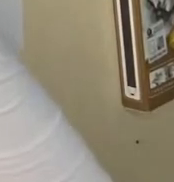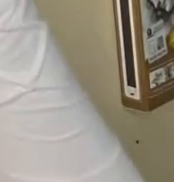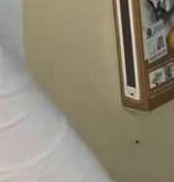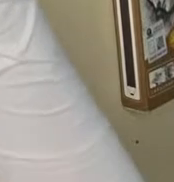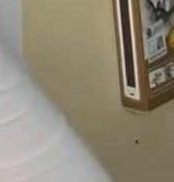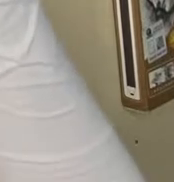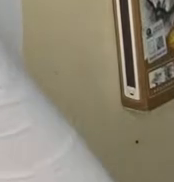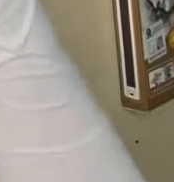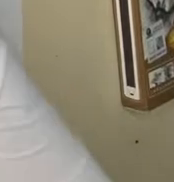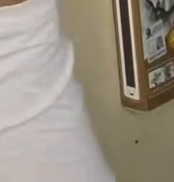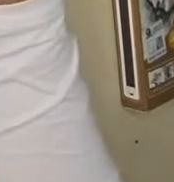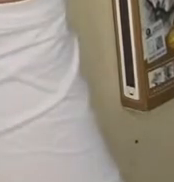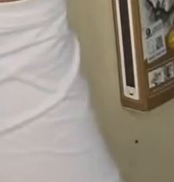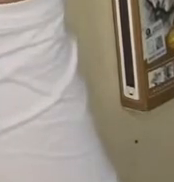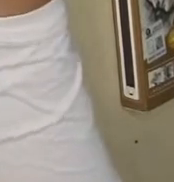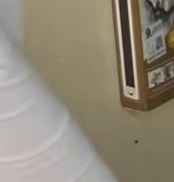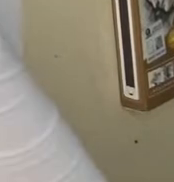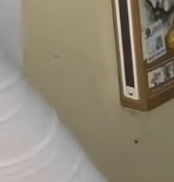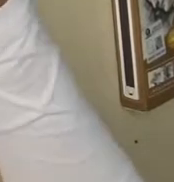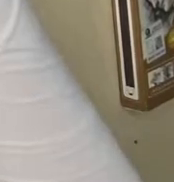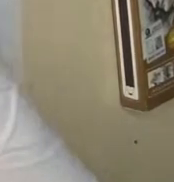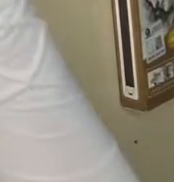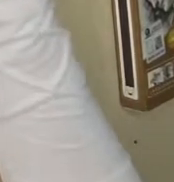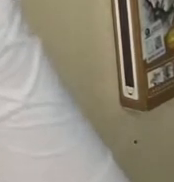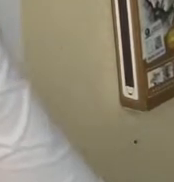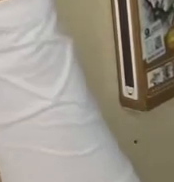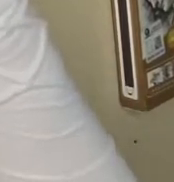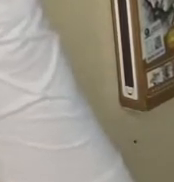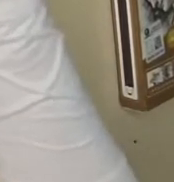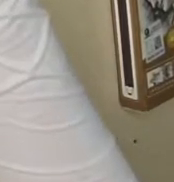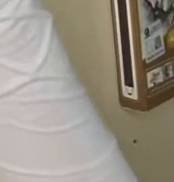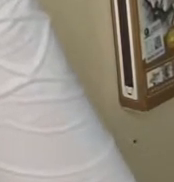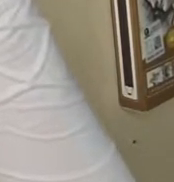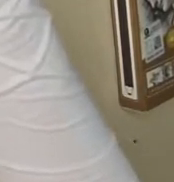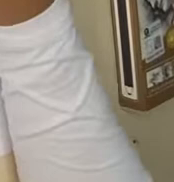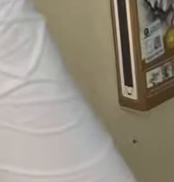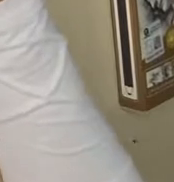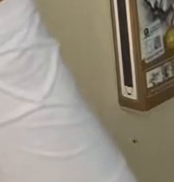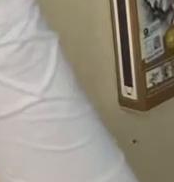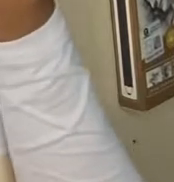Thank you.